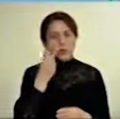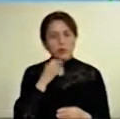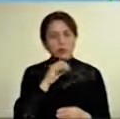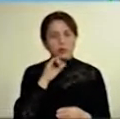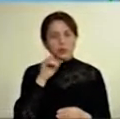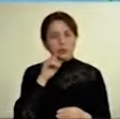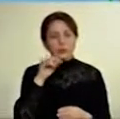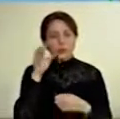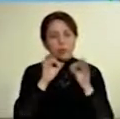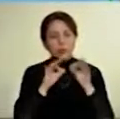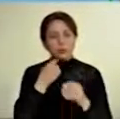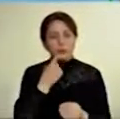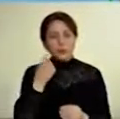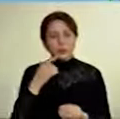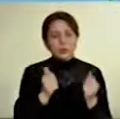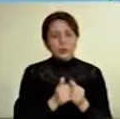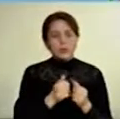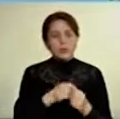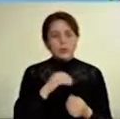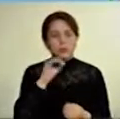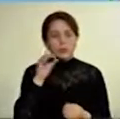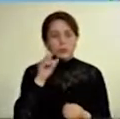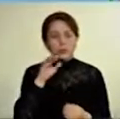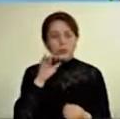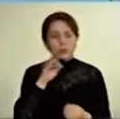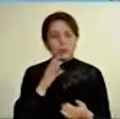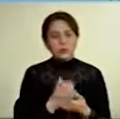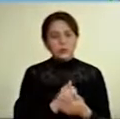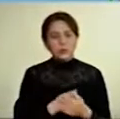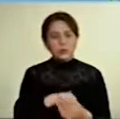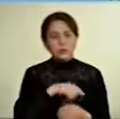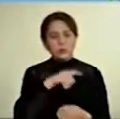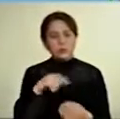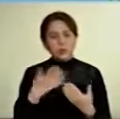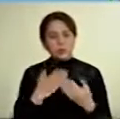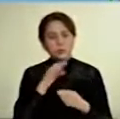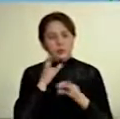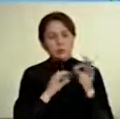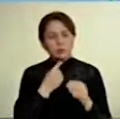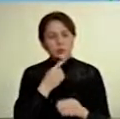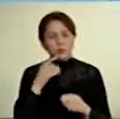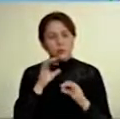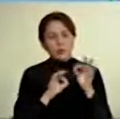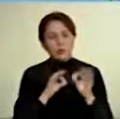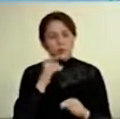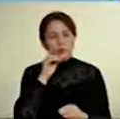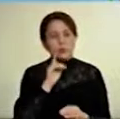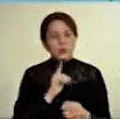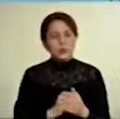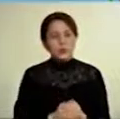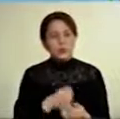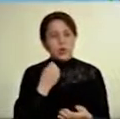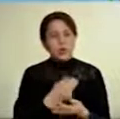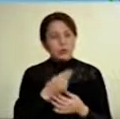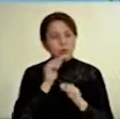yordamida shakllar yuzini toping. Bu shakllar yuzini qaysi o'lchov birligida o'lchash qulayroq? Aziz